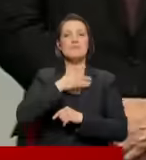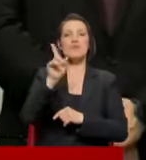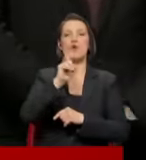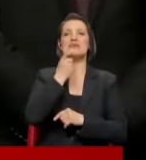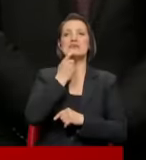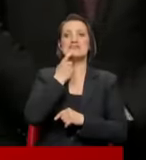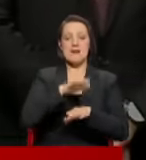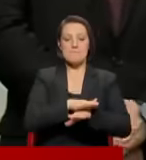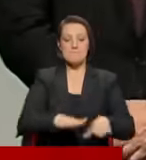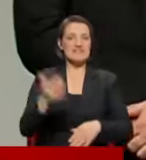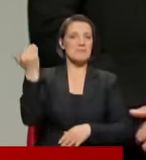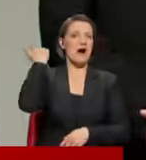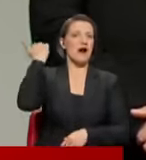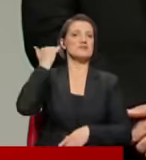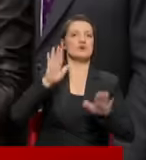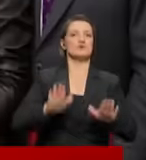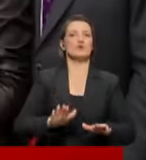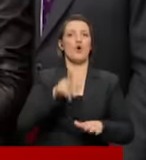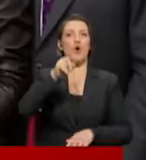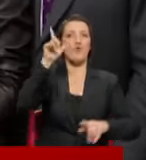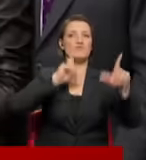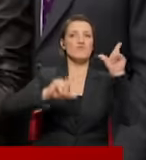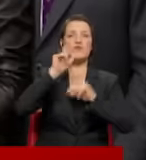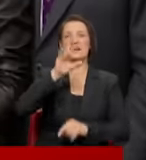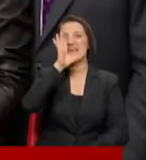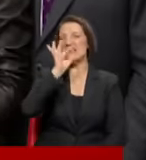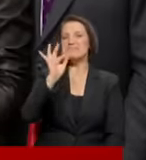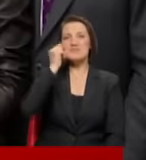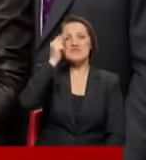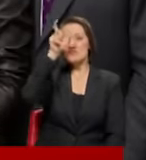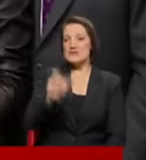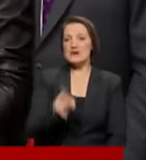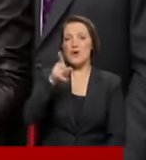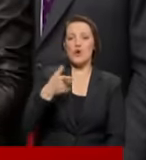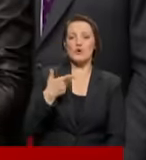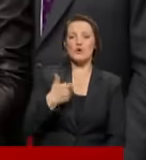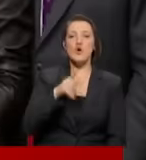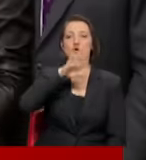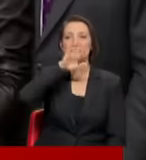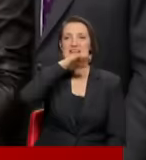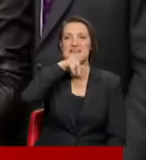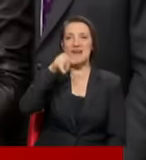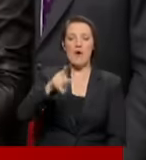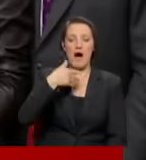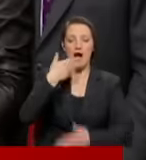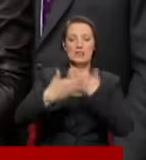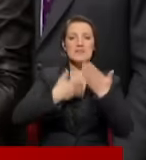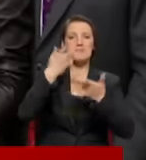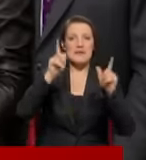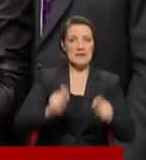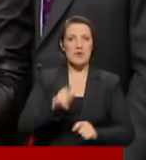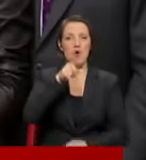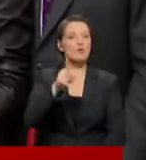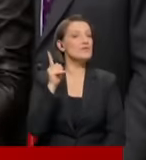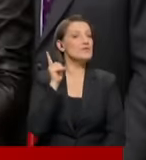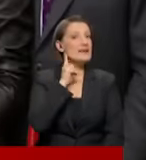yıldır masamın arkasında duruyor. O fotoğraftaki kişi, o köylü dede, o anlatımı yapıyor.